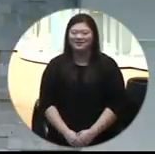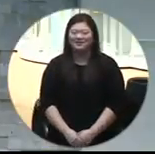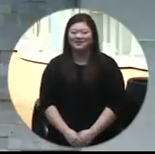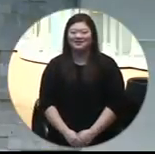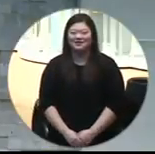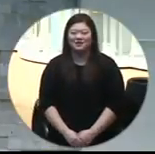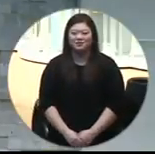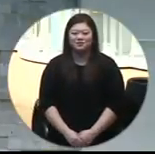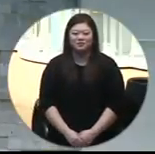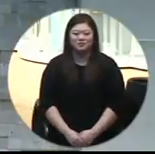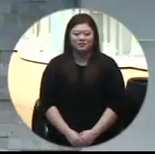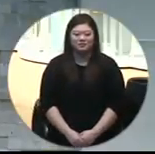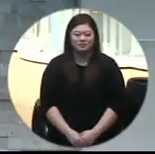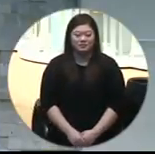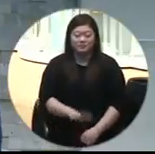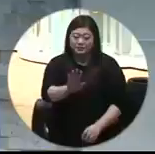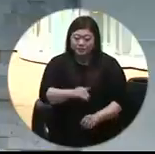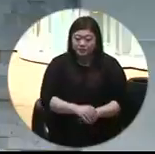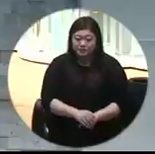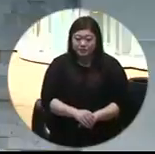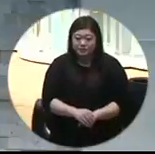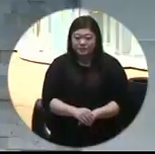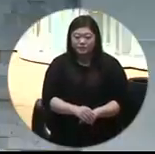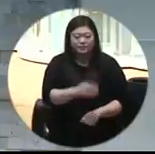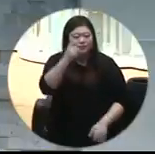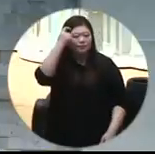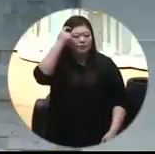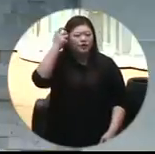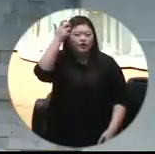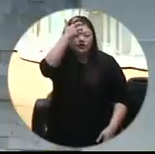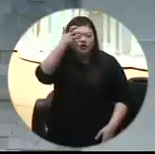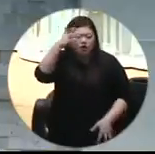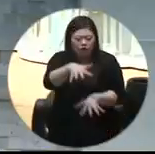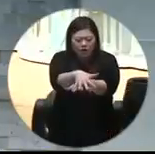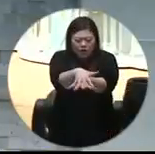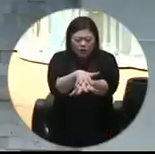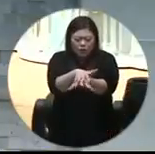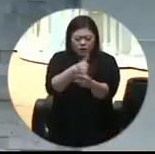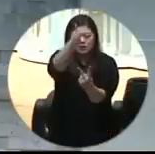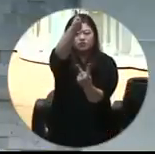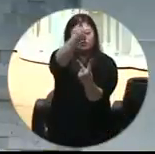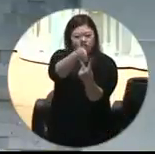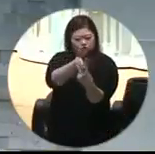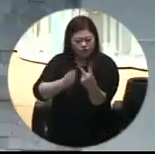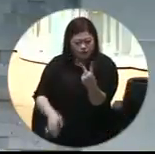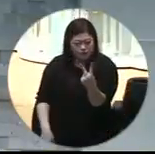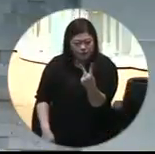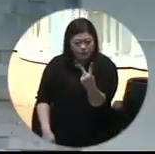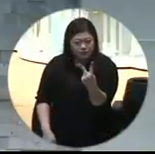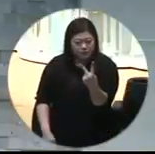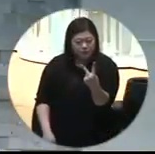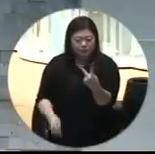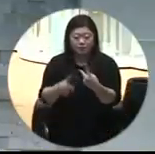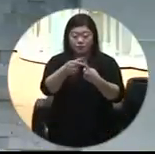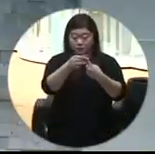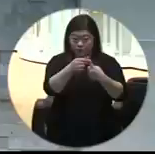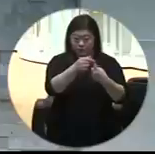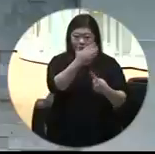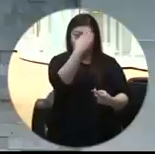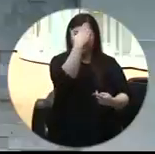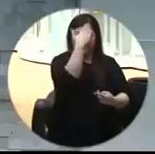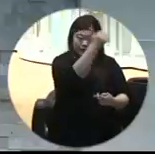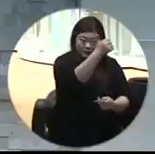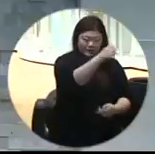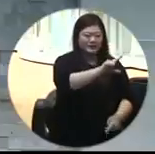영적 세력의 조직을 크게 두 가지로 나눕니다. 영적 세력. 자, 우두머리는 사단이라고